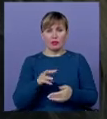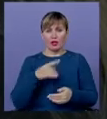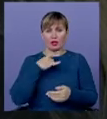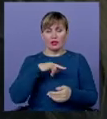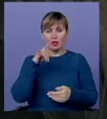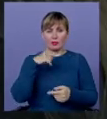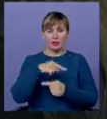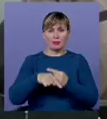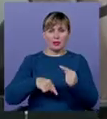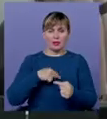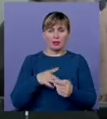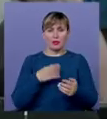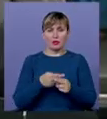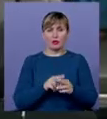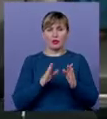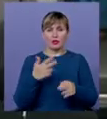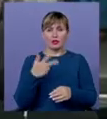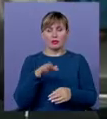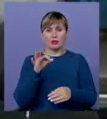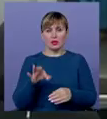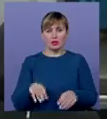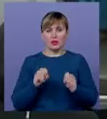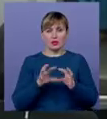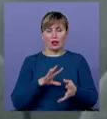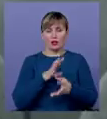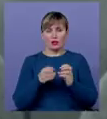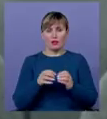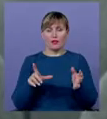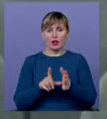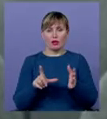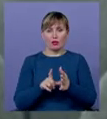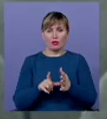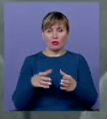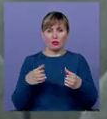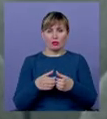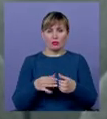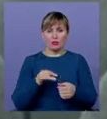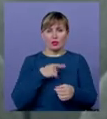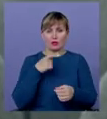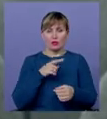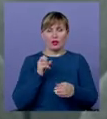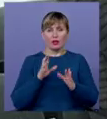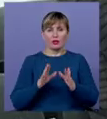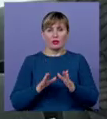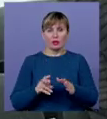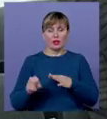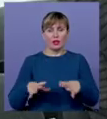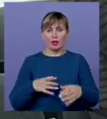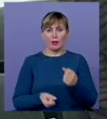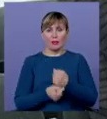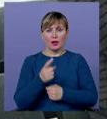казахстанских предпринимателей. При этом только 30% из них сдают отчеты в налоговую службу. Эксперты уверены, что как только на рынке